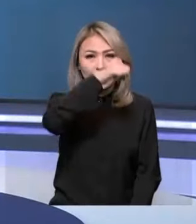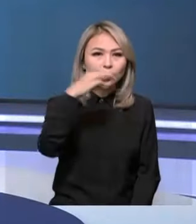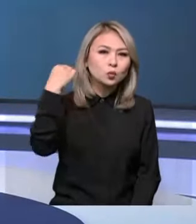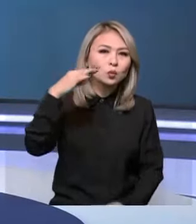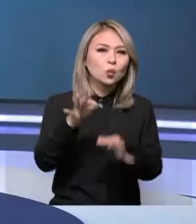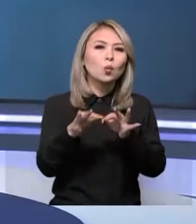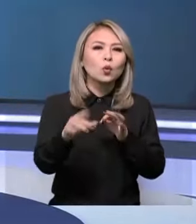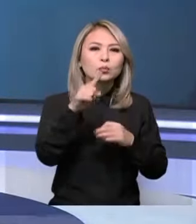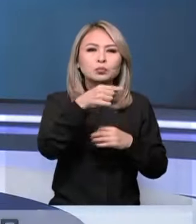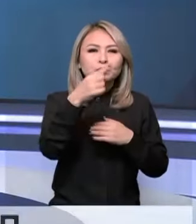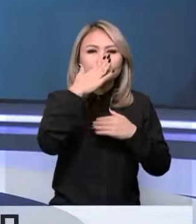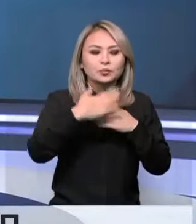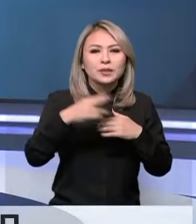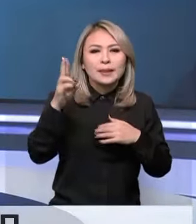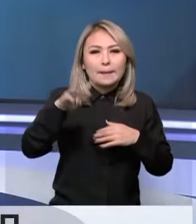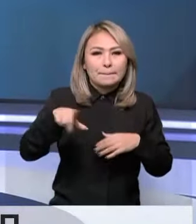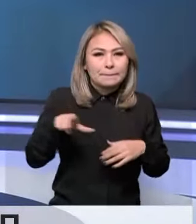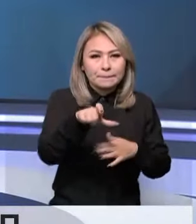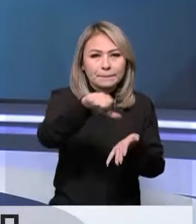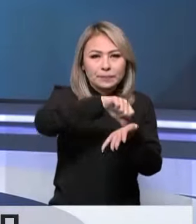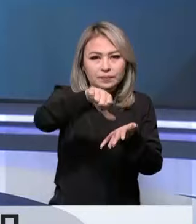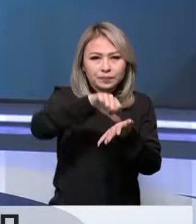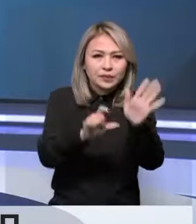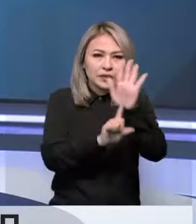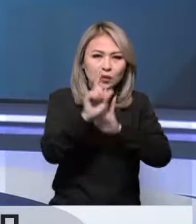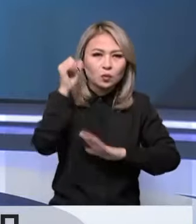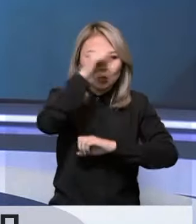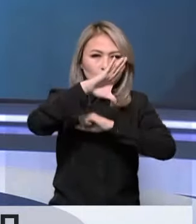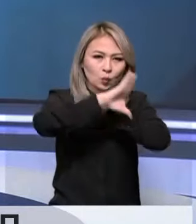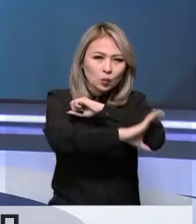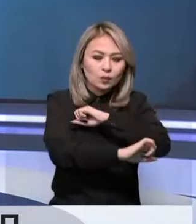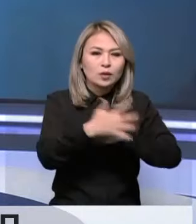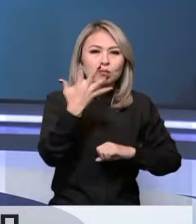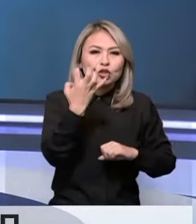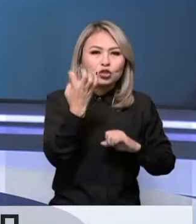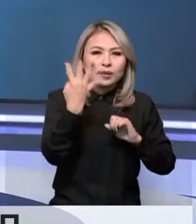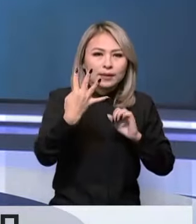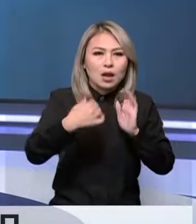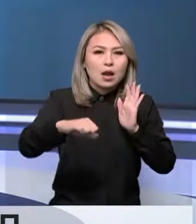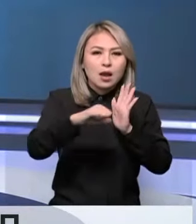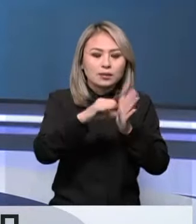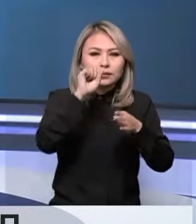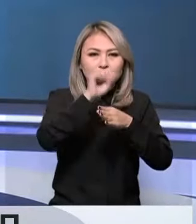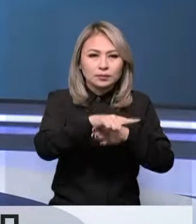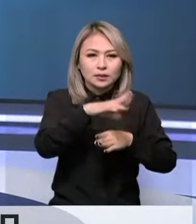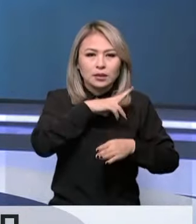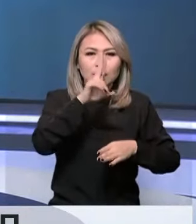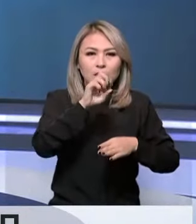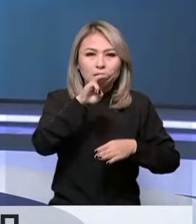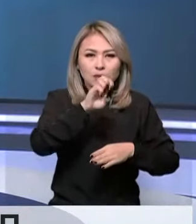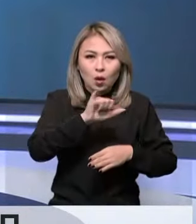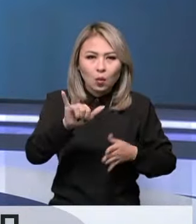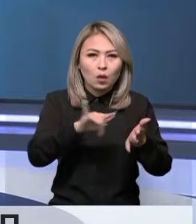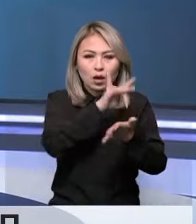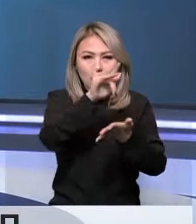Түркістан облысында 1000 шақырымнан астам жолға асфальт төселіп жатыр. Жыл соңына дейін соның 546 шақырымы тапсырылады.